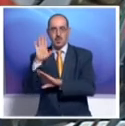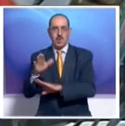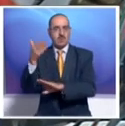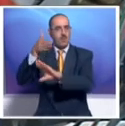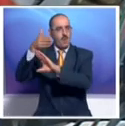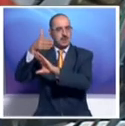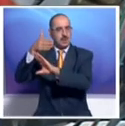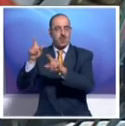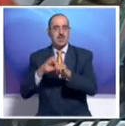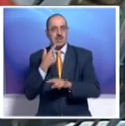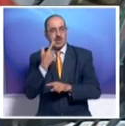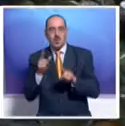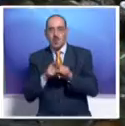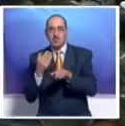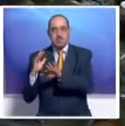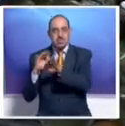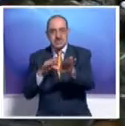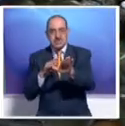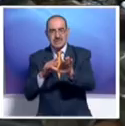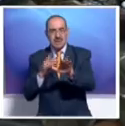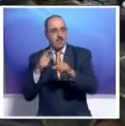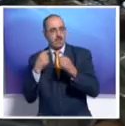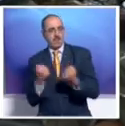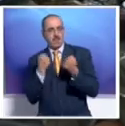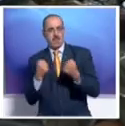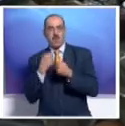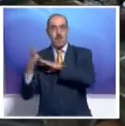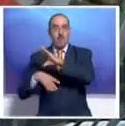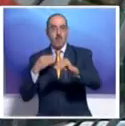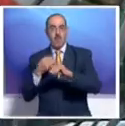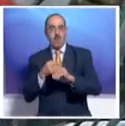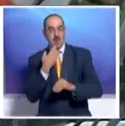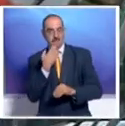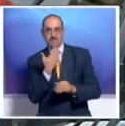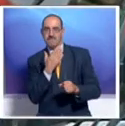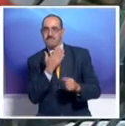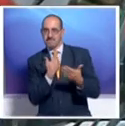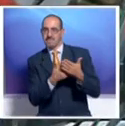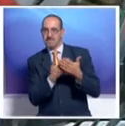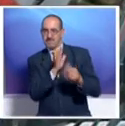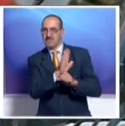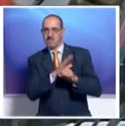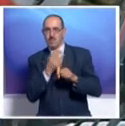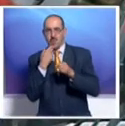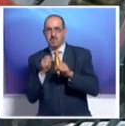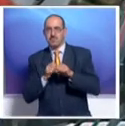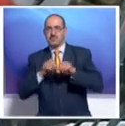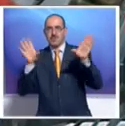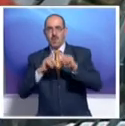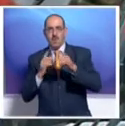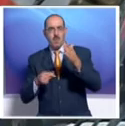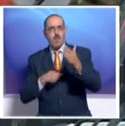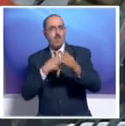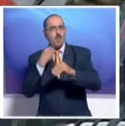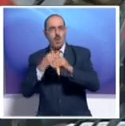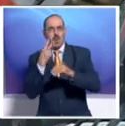الصورة الحضرية الراقية التي سجلها له تاريخ ونقلتها مختلف وسائل